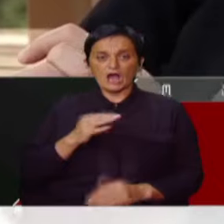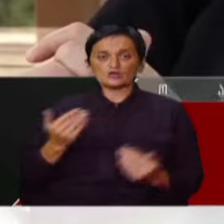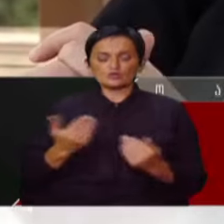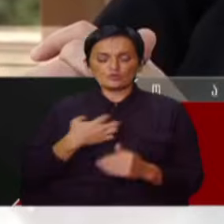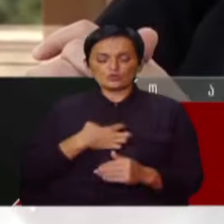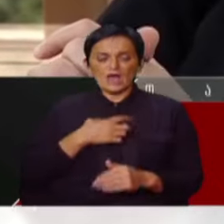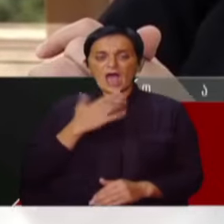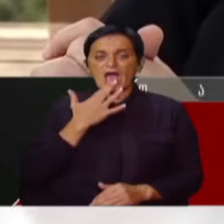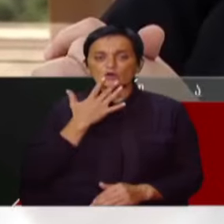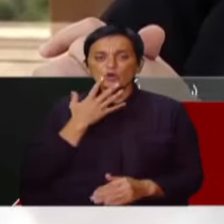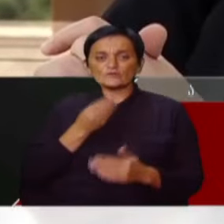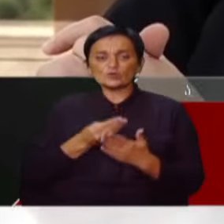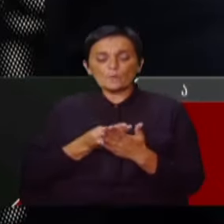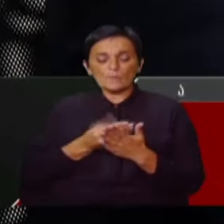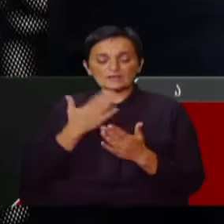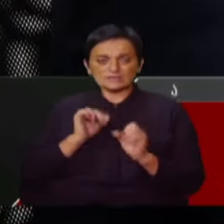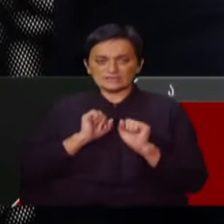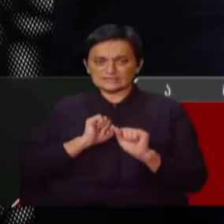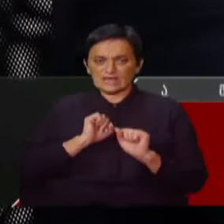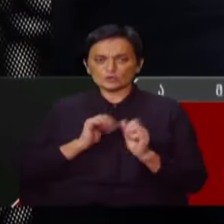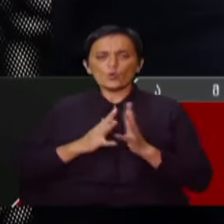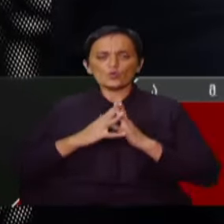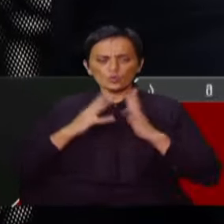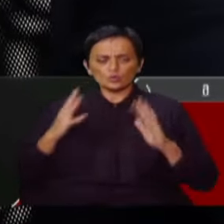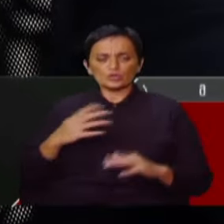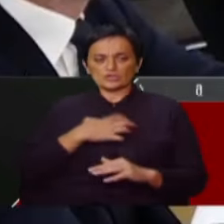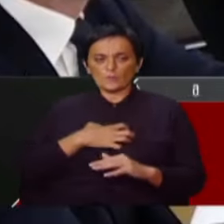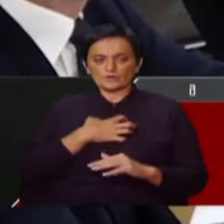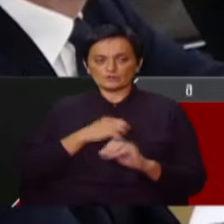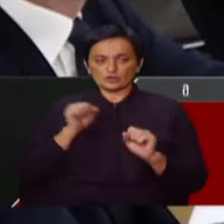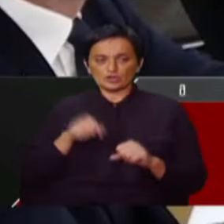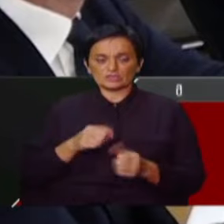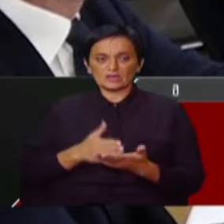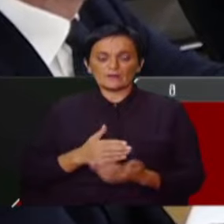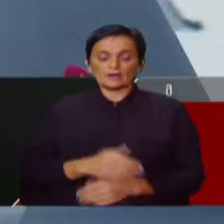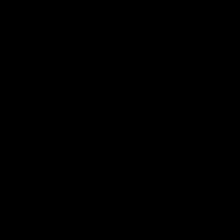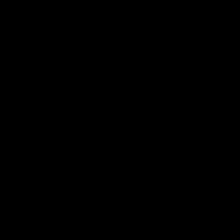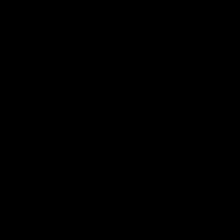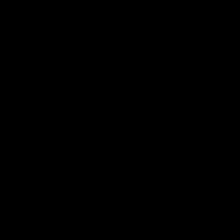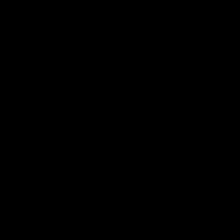თვითმყოფადობისა და ეროვნული ფასეულობების დასაცავად უდიდესი მნიშვნელობა შეიძლება ჰქონდეს.